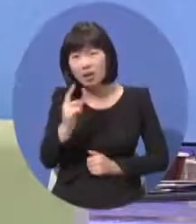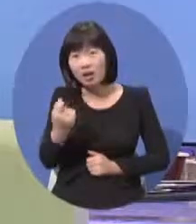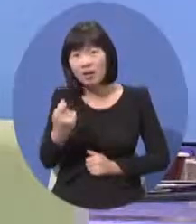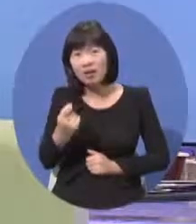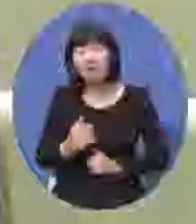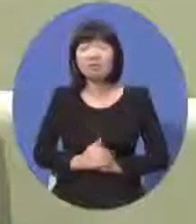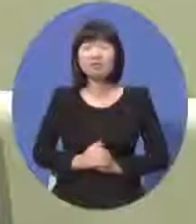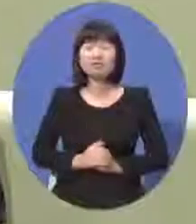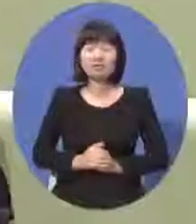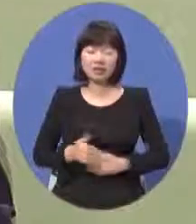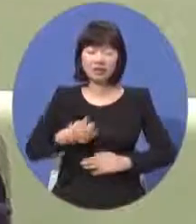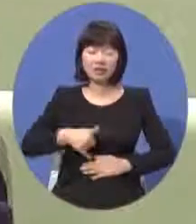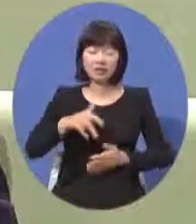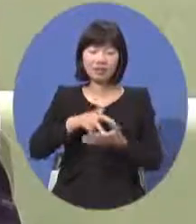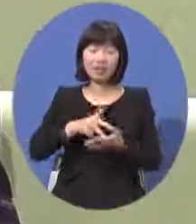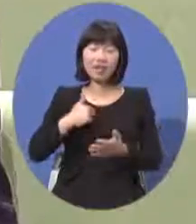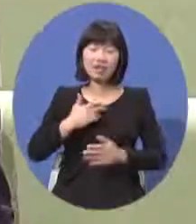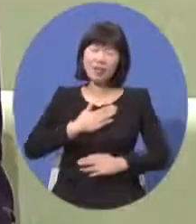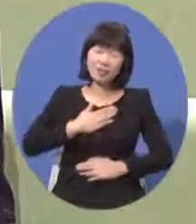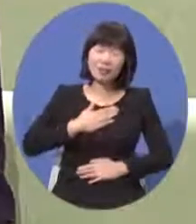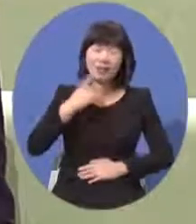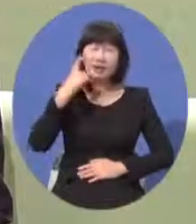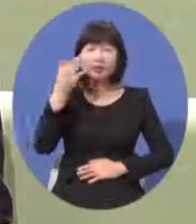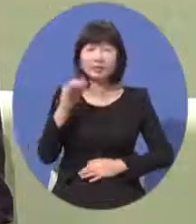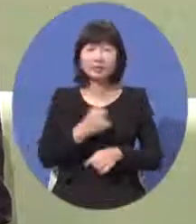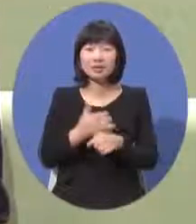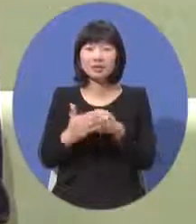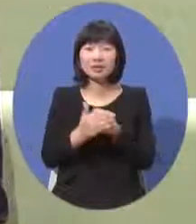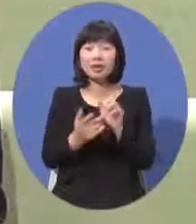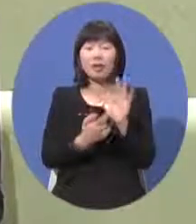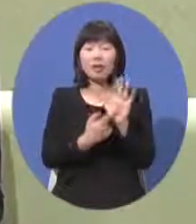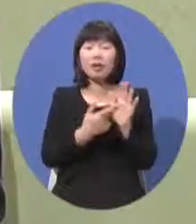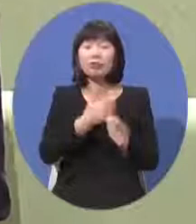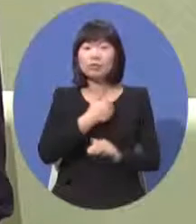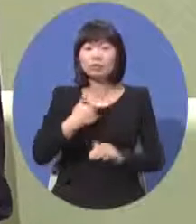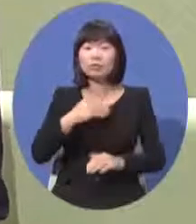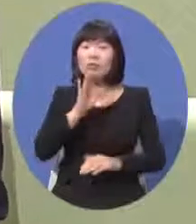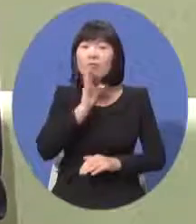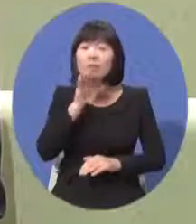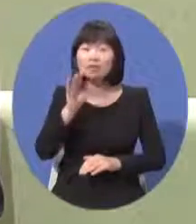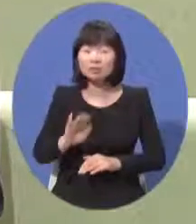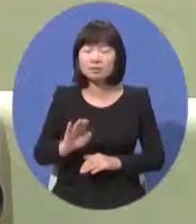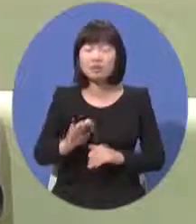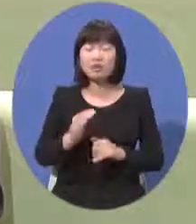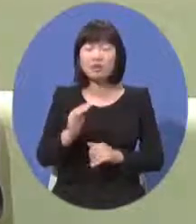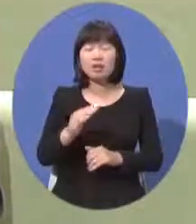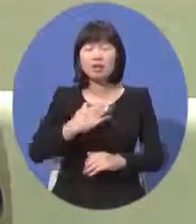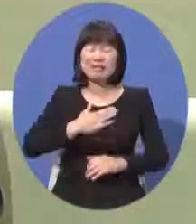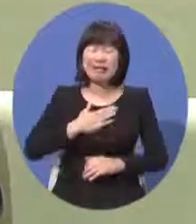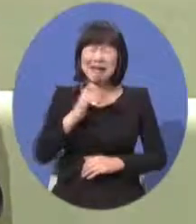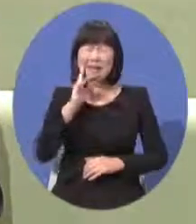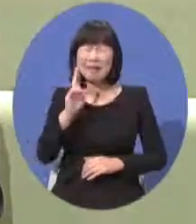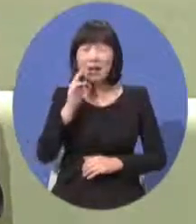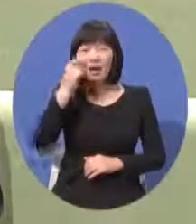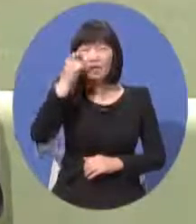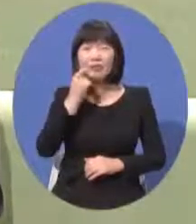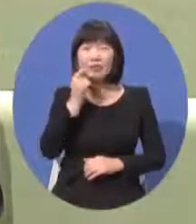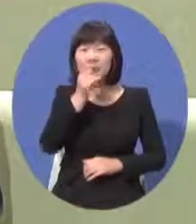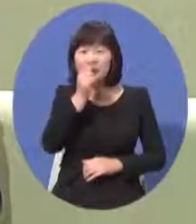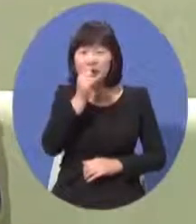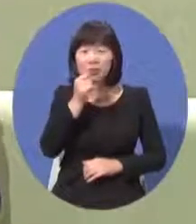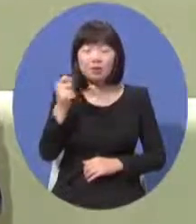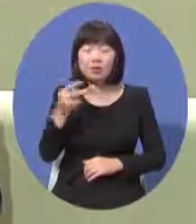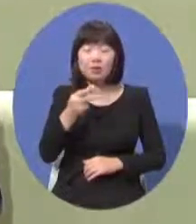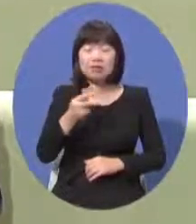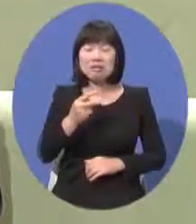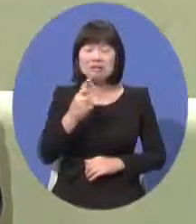그렇죠. 아이는 자기 감정을 인식해서 뭔가 표현할 수 있어야 돼요. 근데 이제 감정이 너무 격해져서 울음이 나오거나 아이가